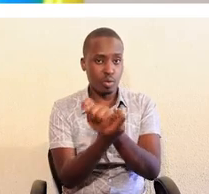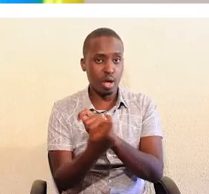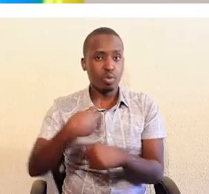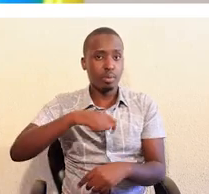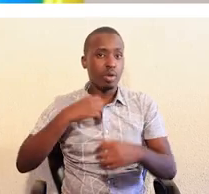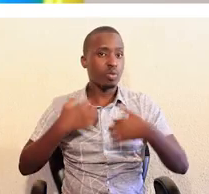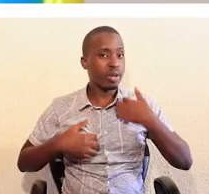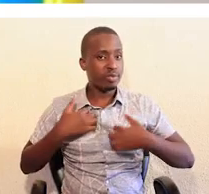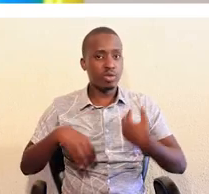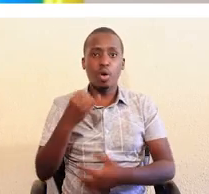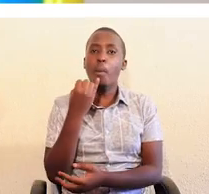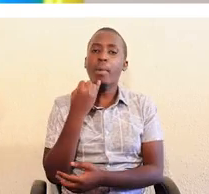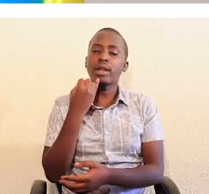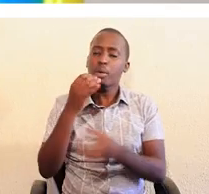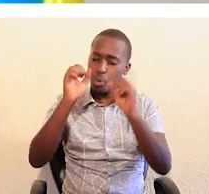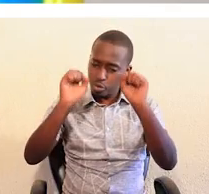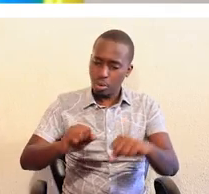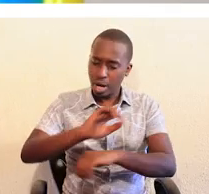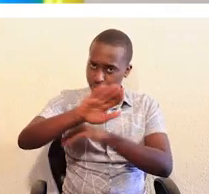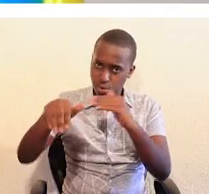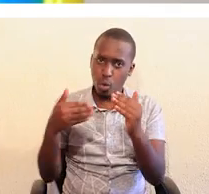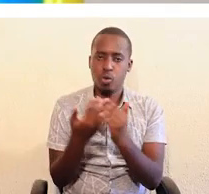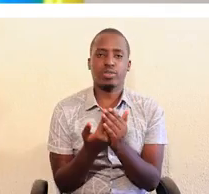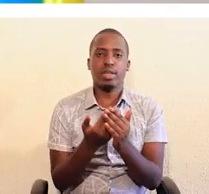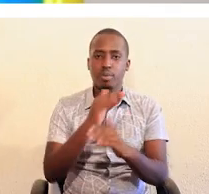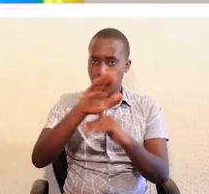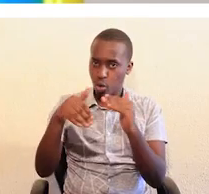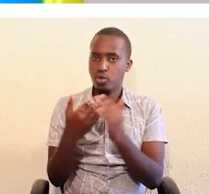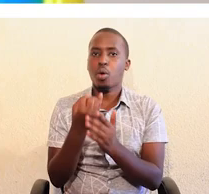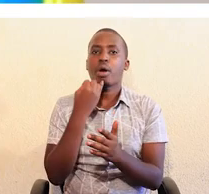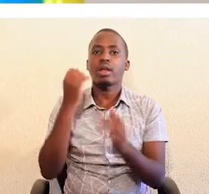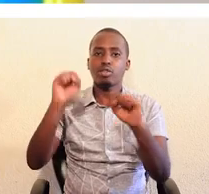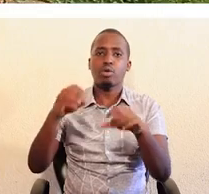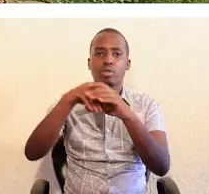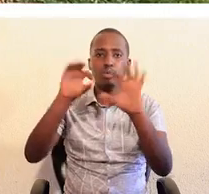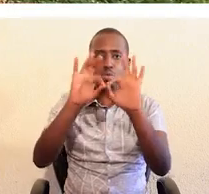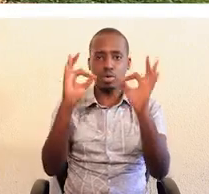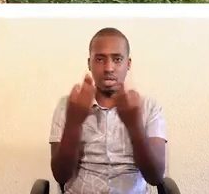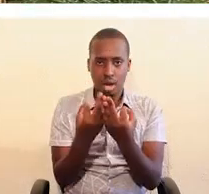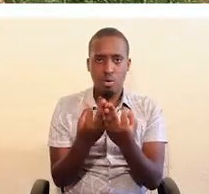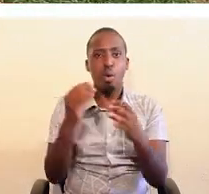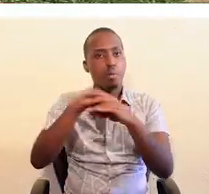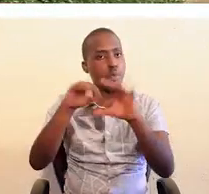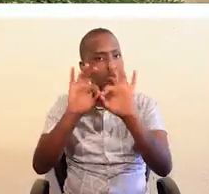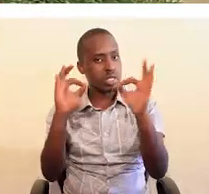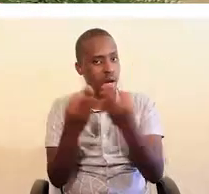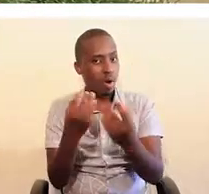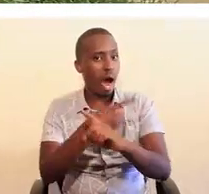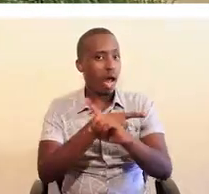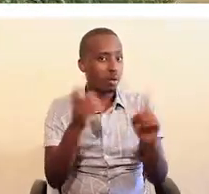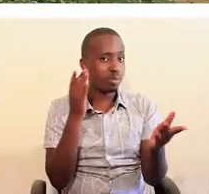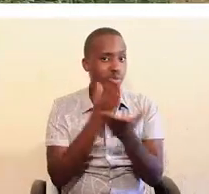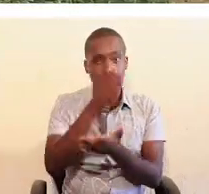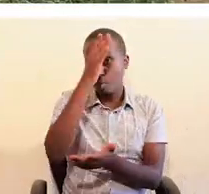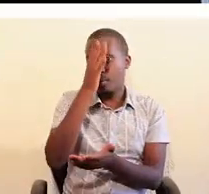kuvugurura turifuza yuko umwana mu bishoboka byose umwana yaba mu muryango